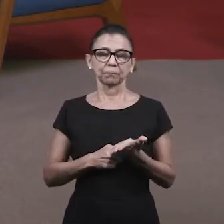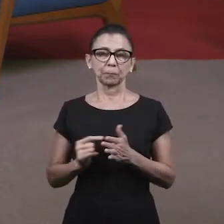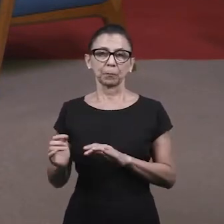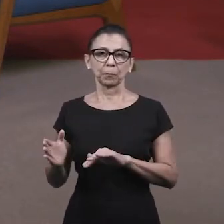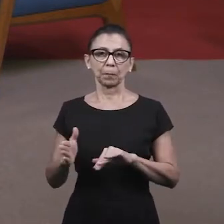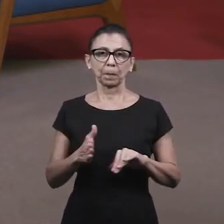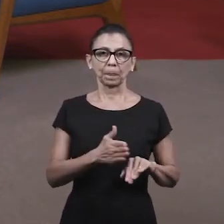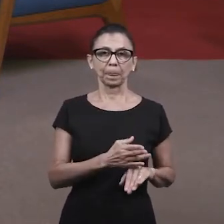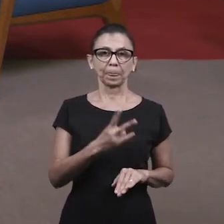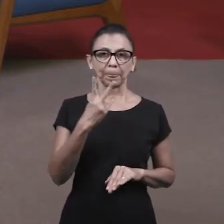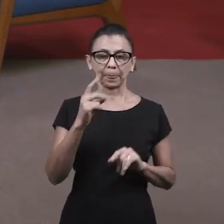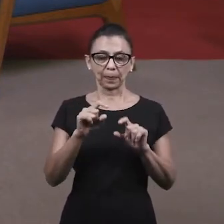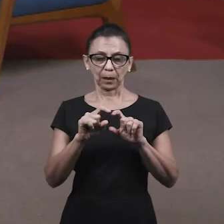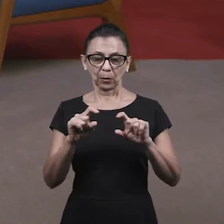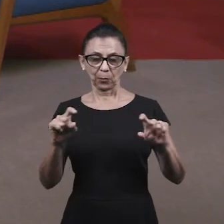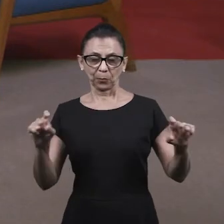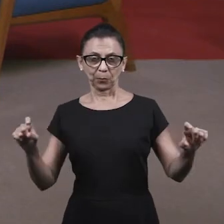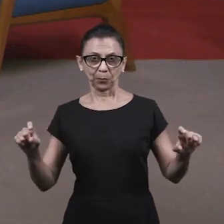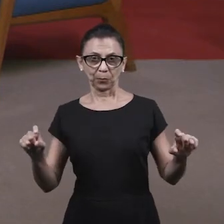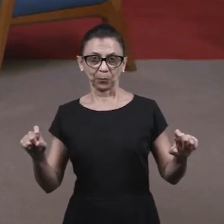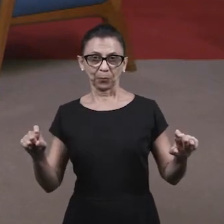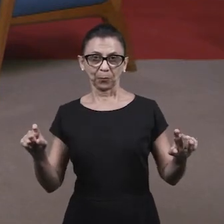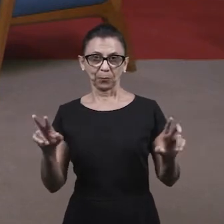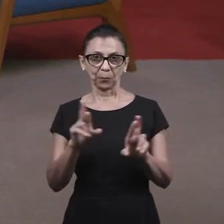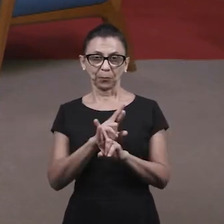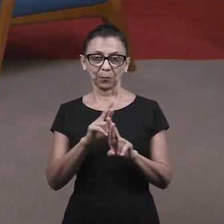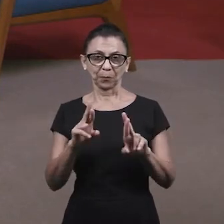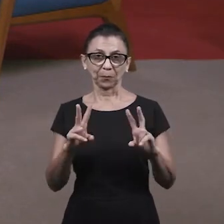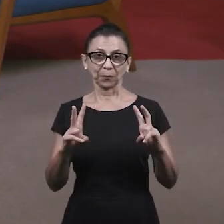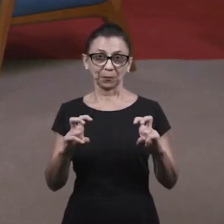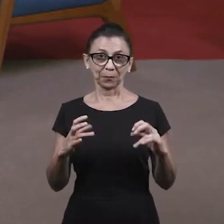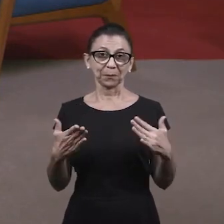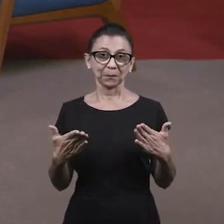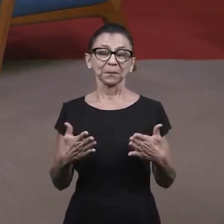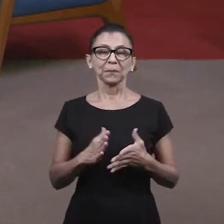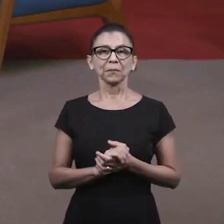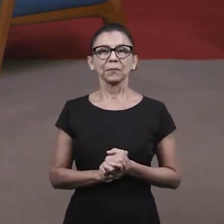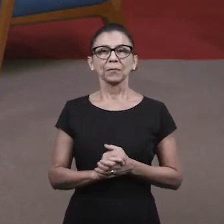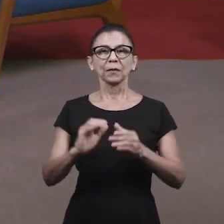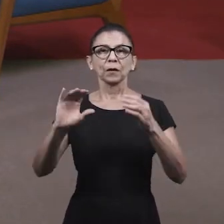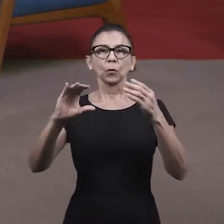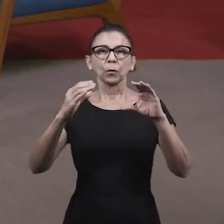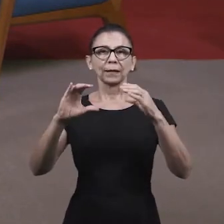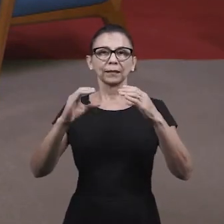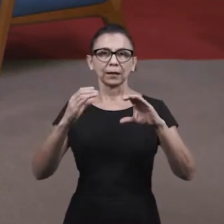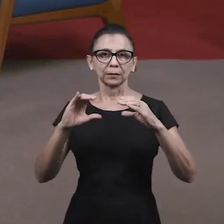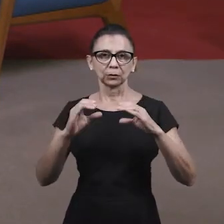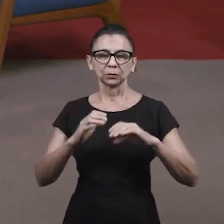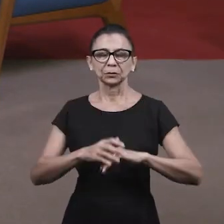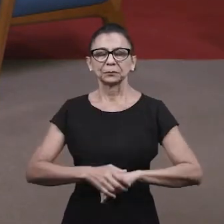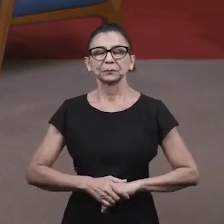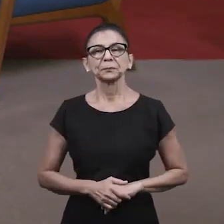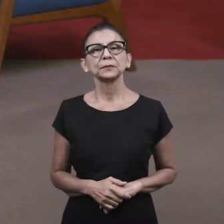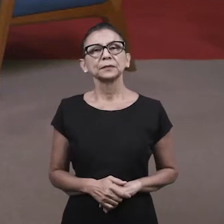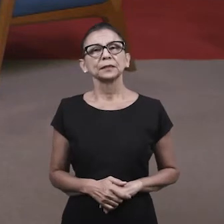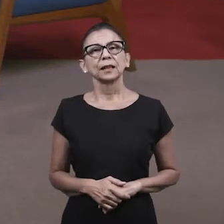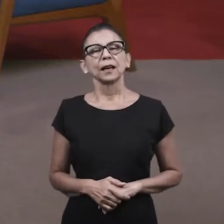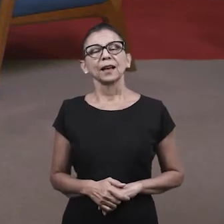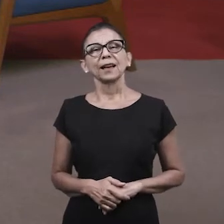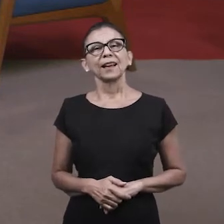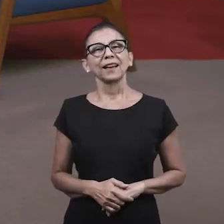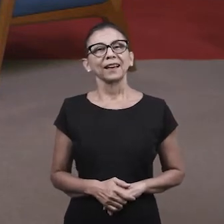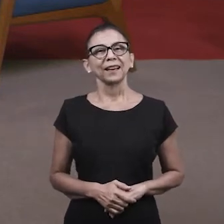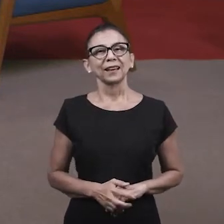commentaires, ceux qui ont participé, ils ont participé, vous allez utiliser ce code à l'écran, à travers eux, vous